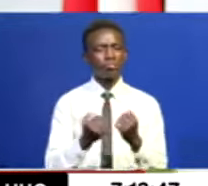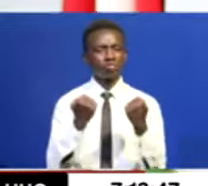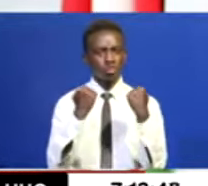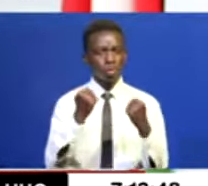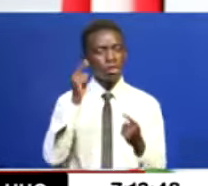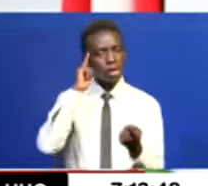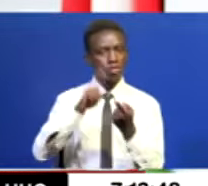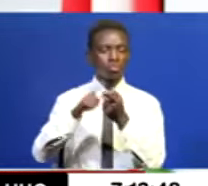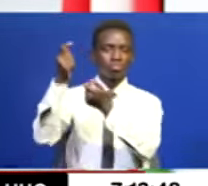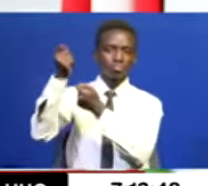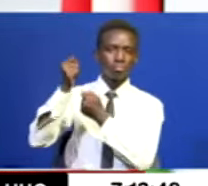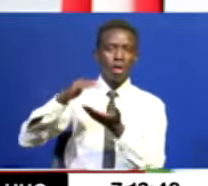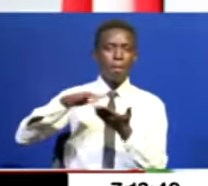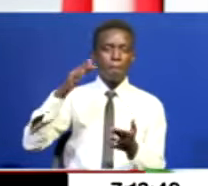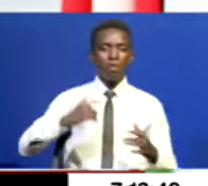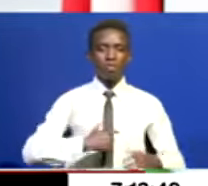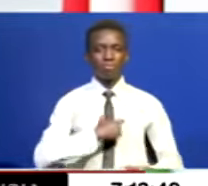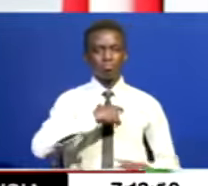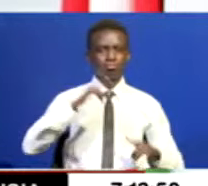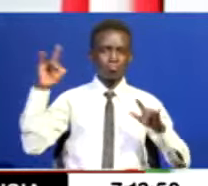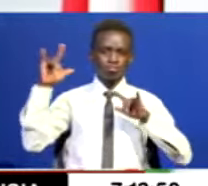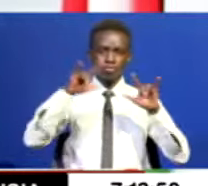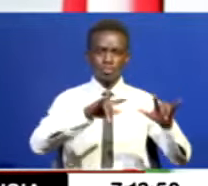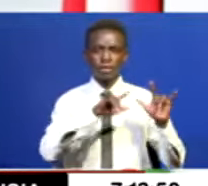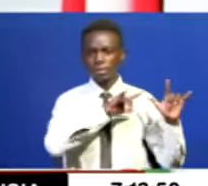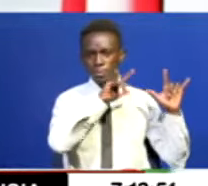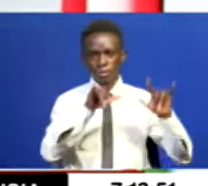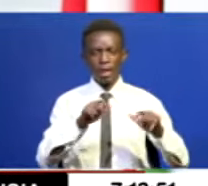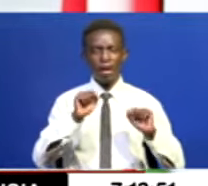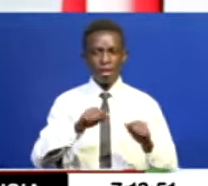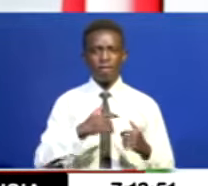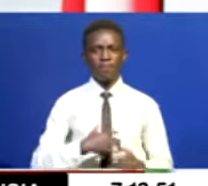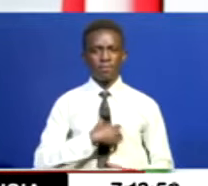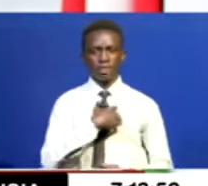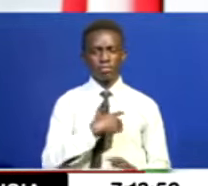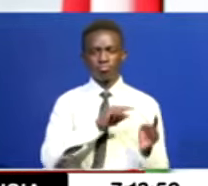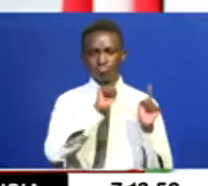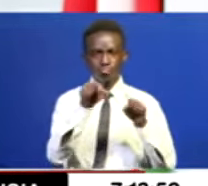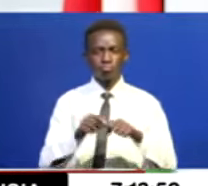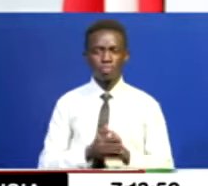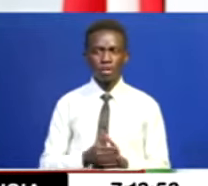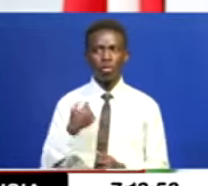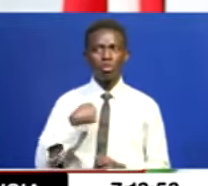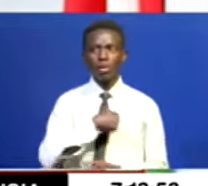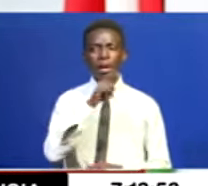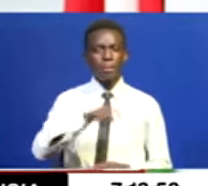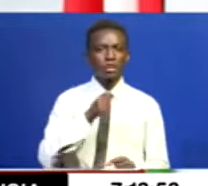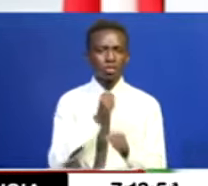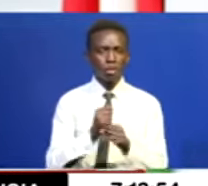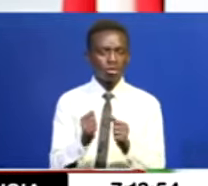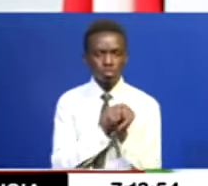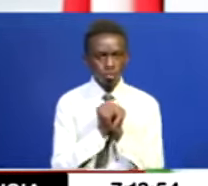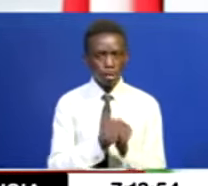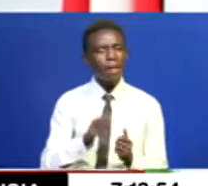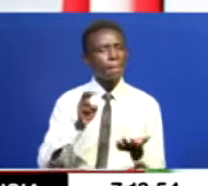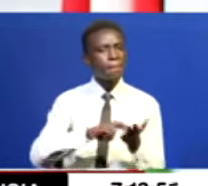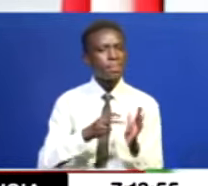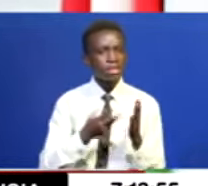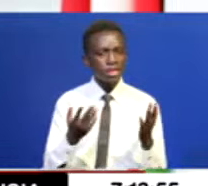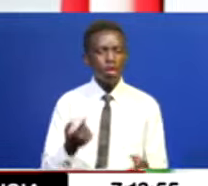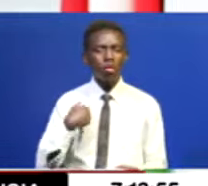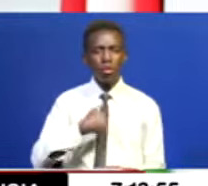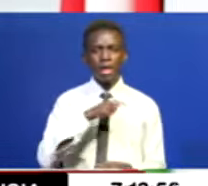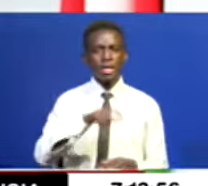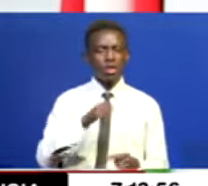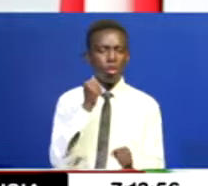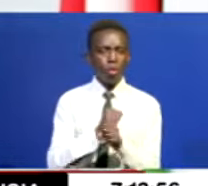watalii. We must walk together, and by together, Your Excellency, I mean hand in hand, shoulder